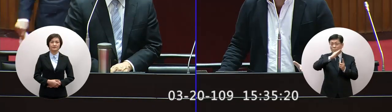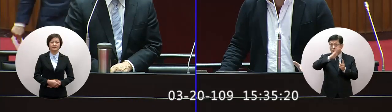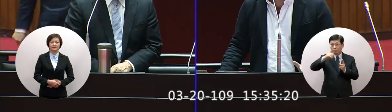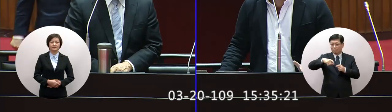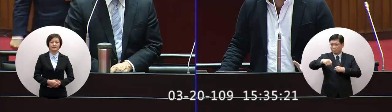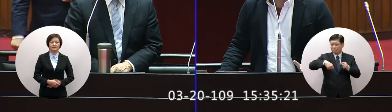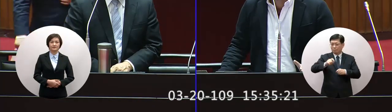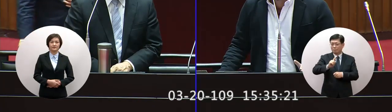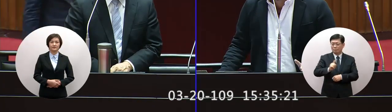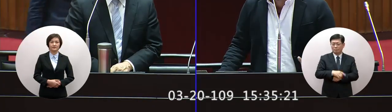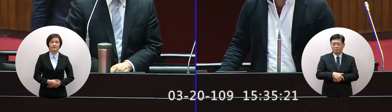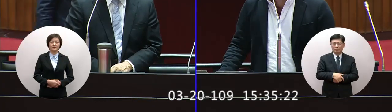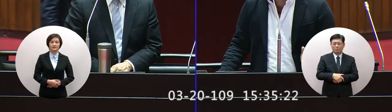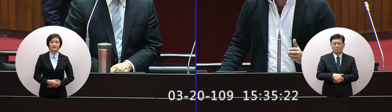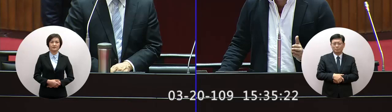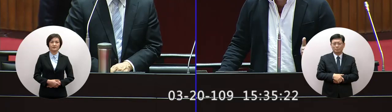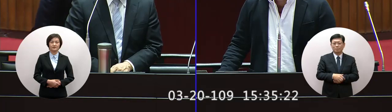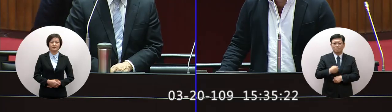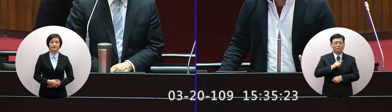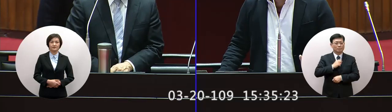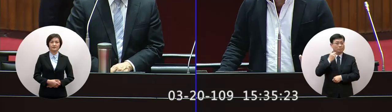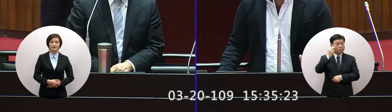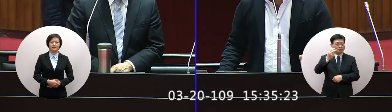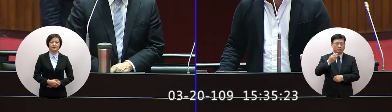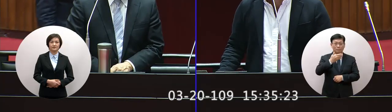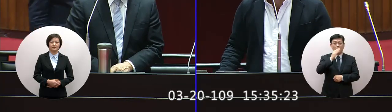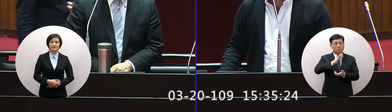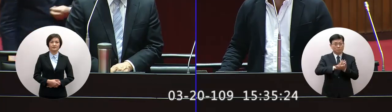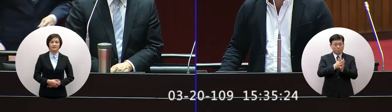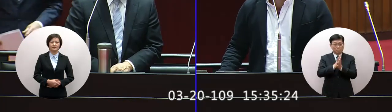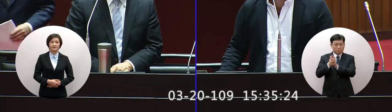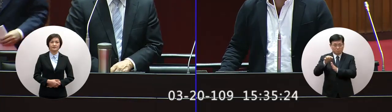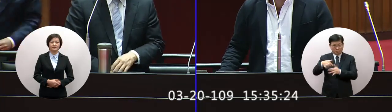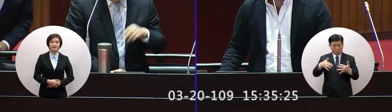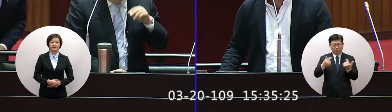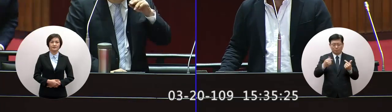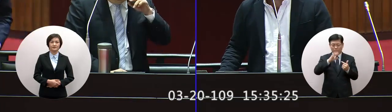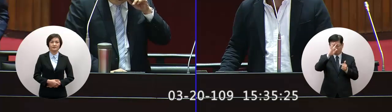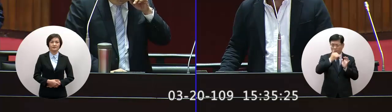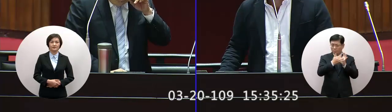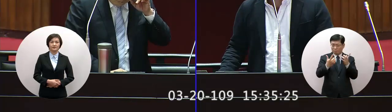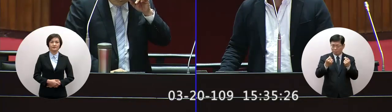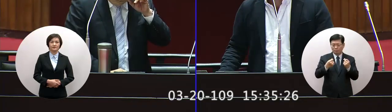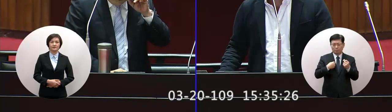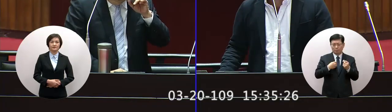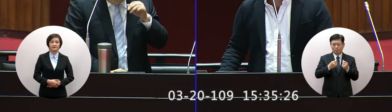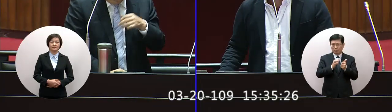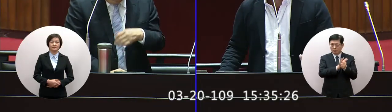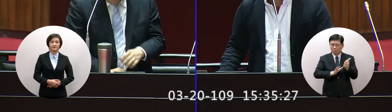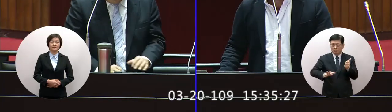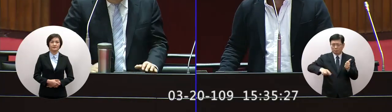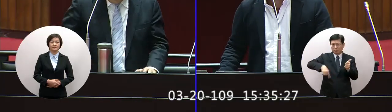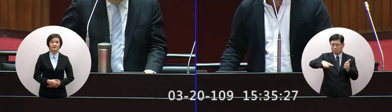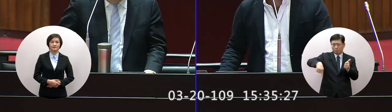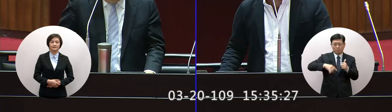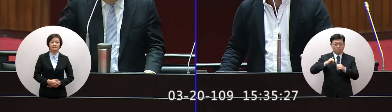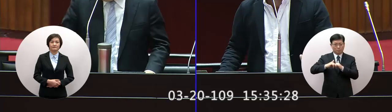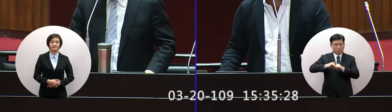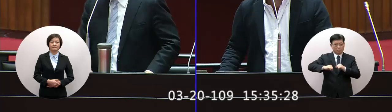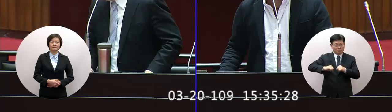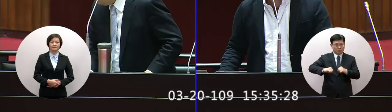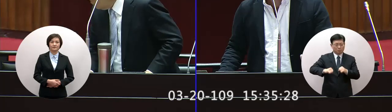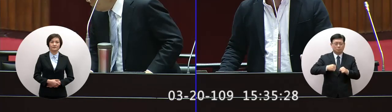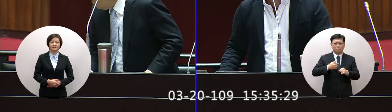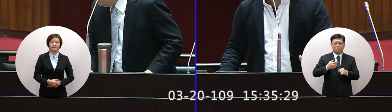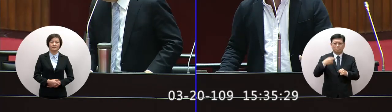候政策会是怎样哦。所以其实我觉得气候变迁的议题恐怕其实跟防疫一样哦，它其实会攸关民众的生存哦，包括